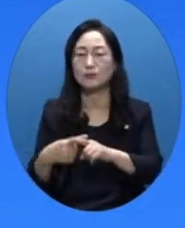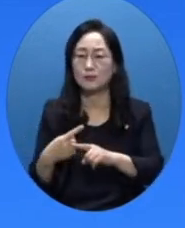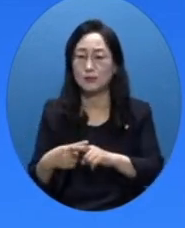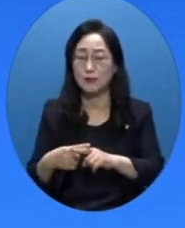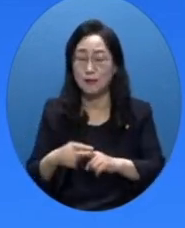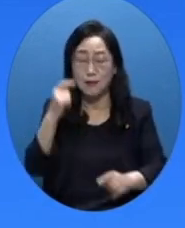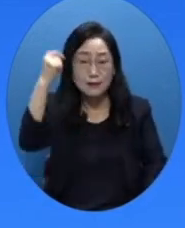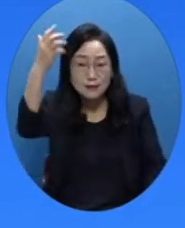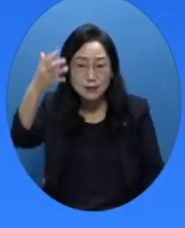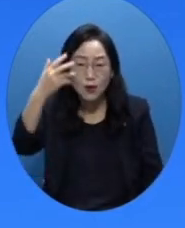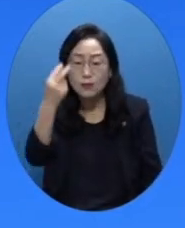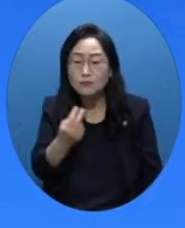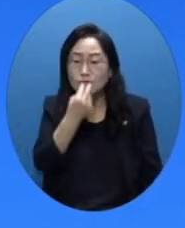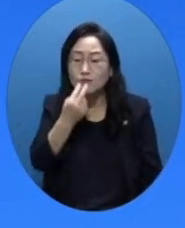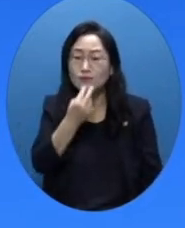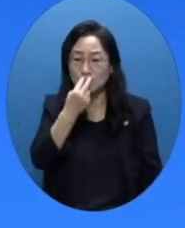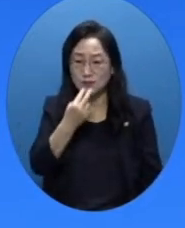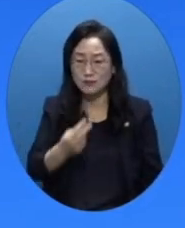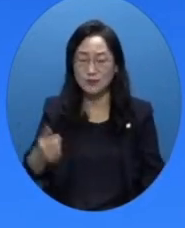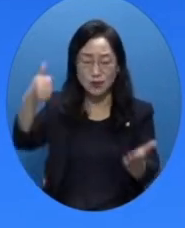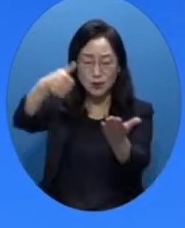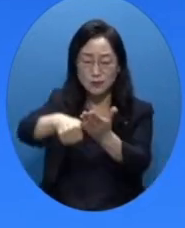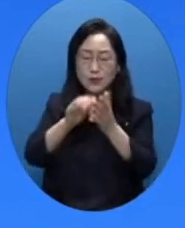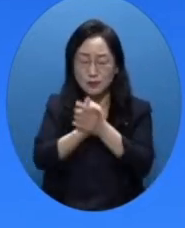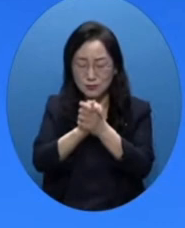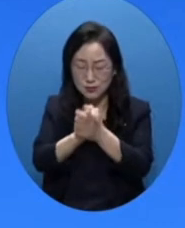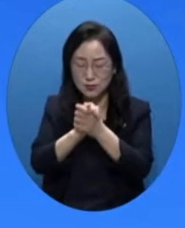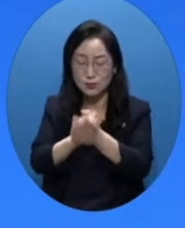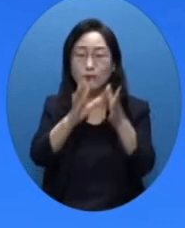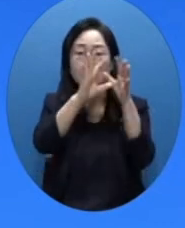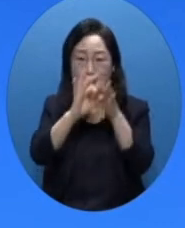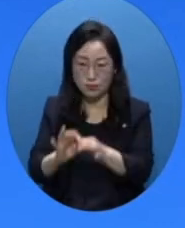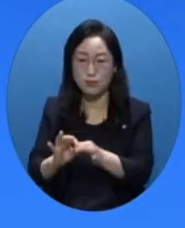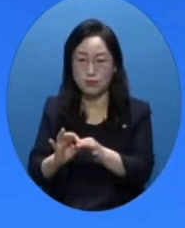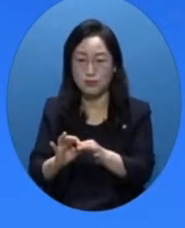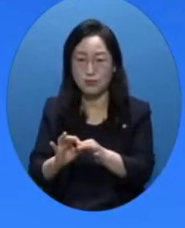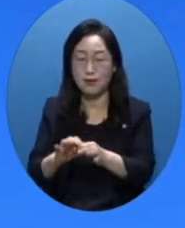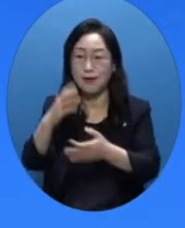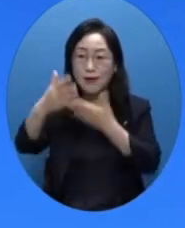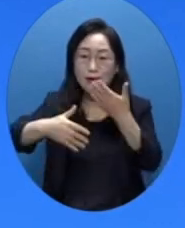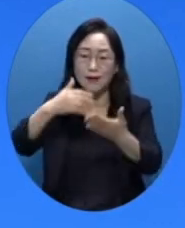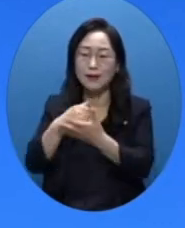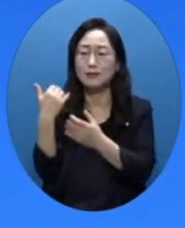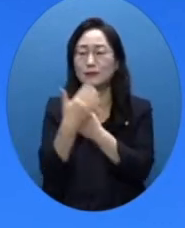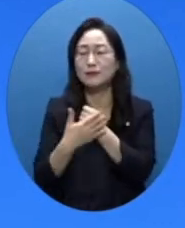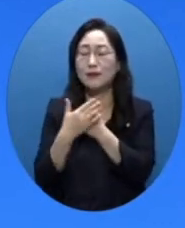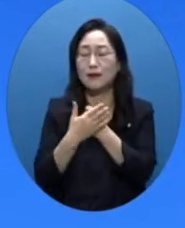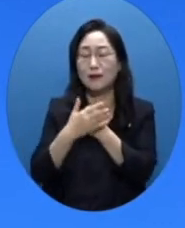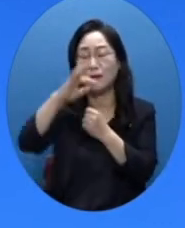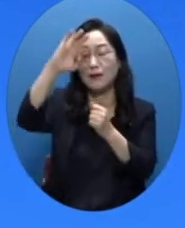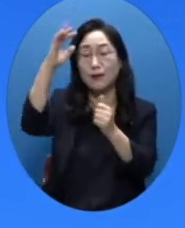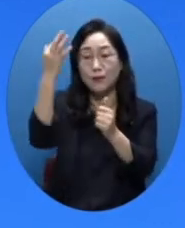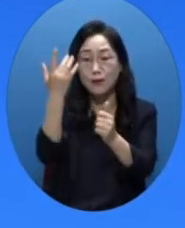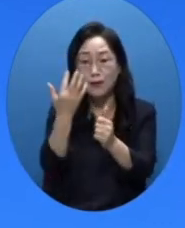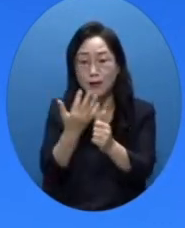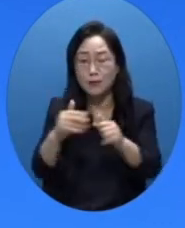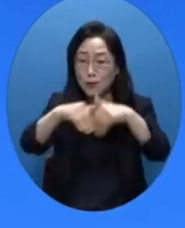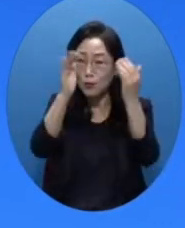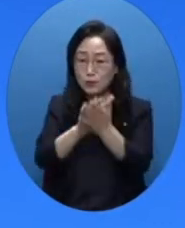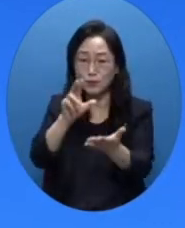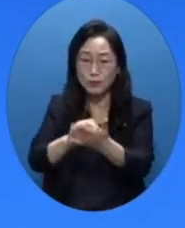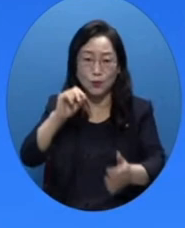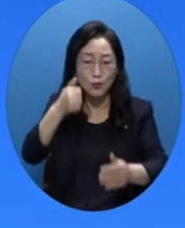영적인 호흡입니다. 엎드려 기도하고 또 기도하고 기도하면 하나님의 은혜가 임해서 모든 문제 어려움을 이겨내게